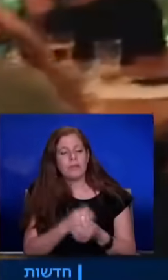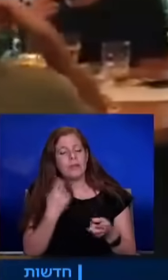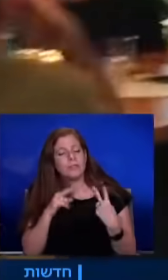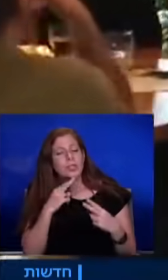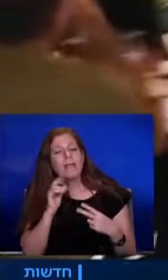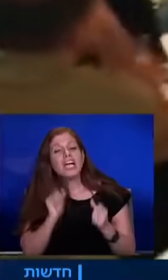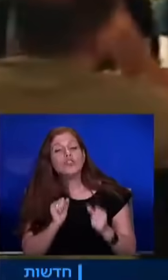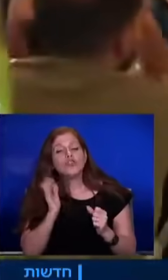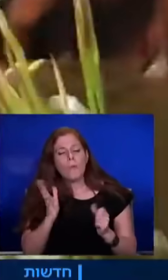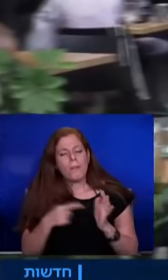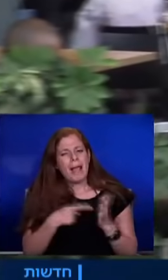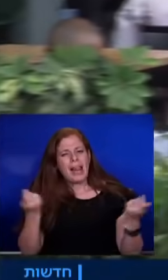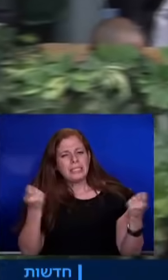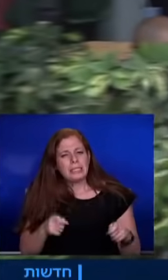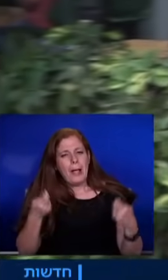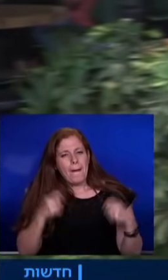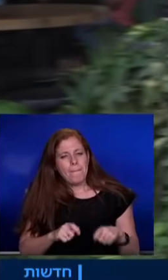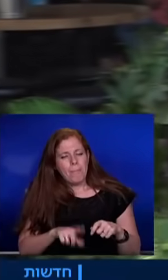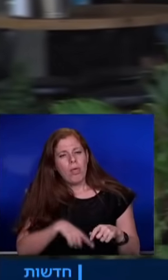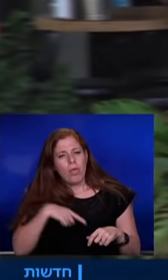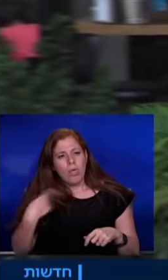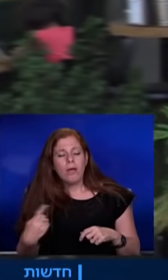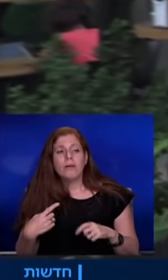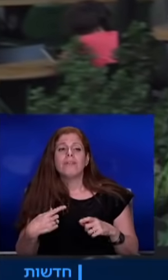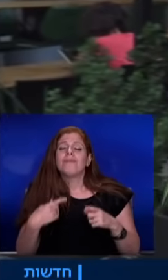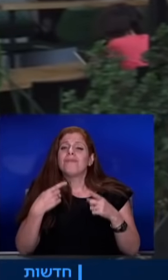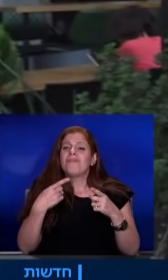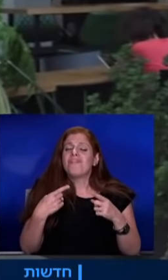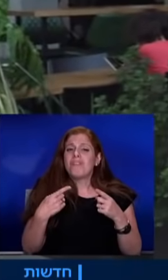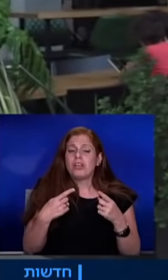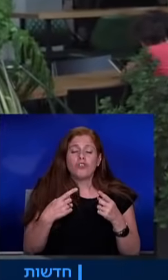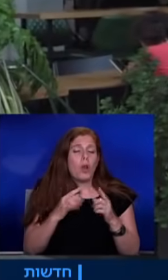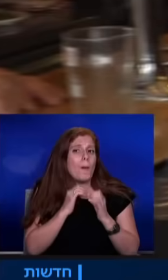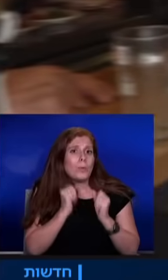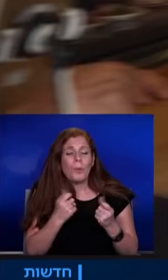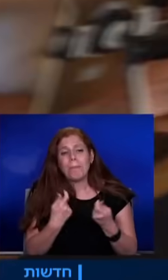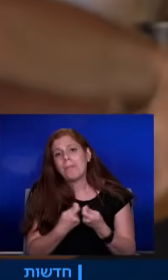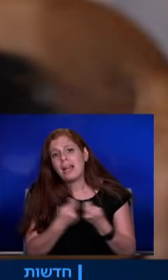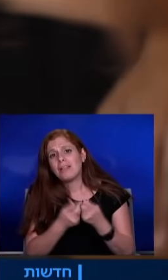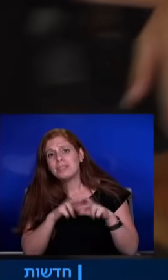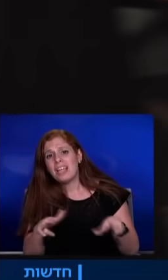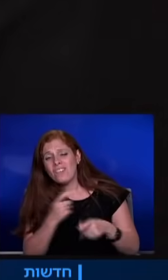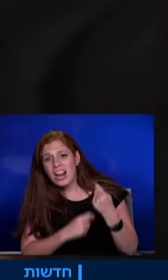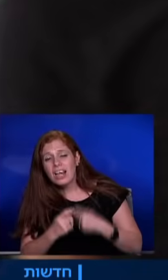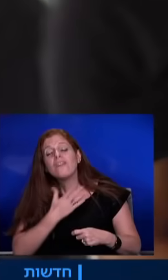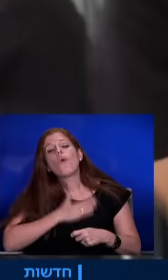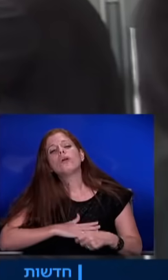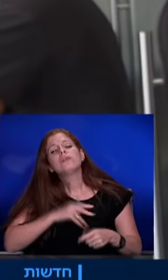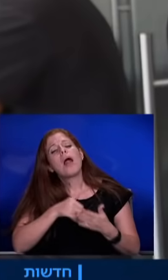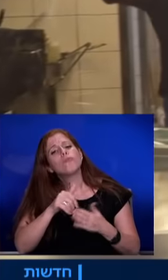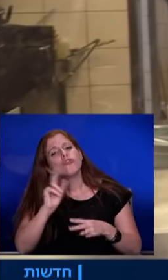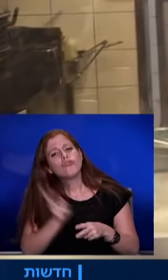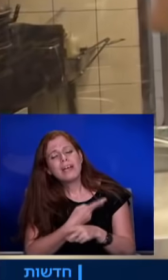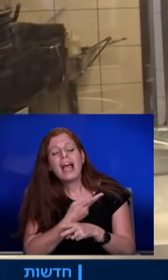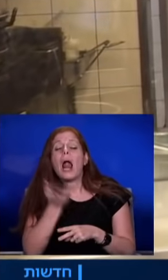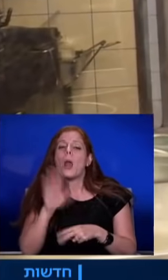כתוצאה מהסגרים הממושכים, ובימים של חוסר בהירות כלכלית, ביחד עם רצון לקיים שגרה לצד הקורונה, נראה